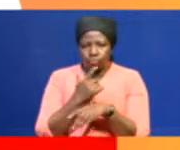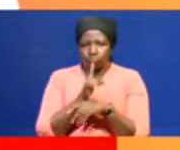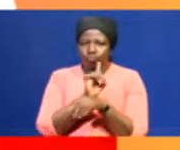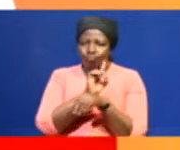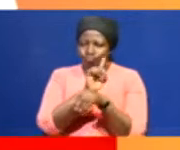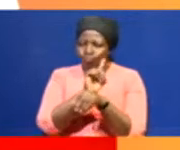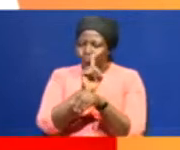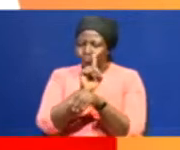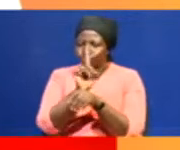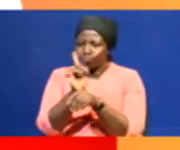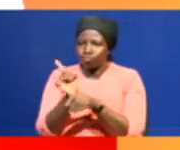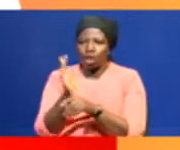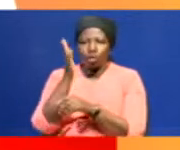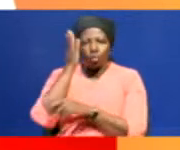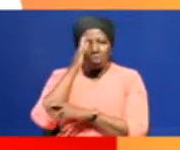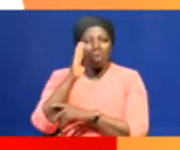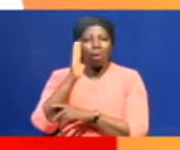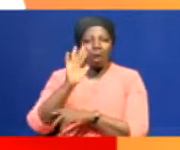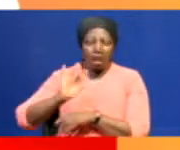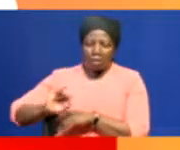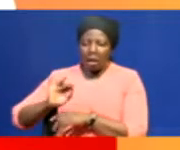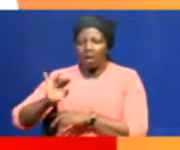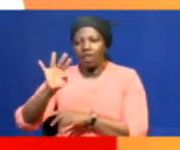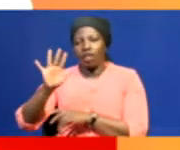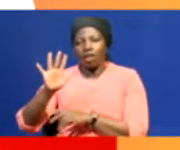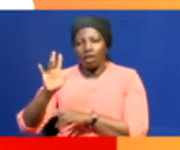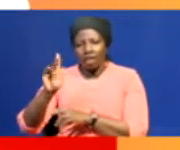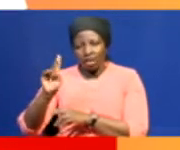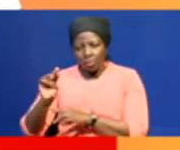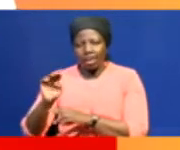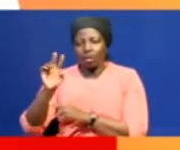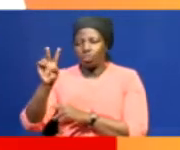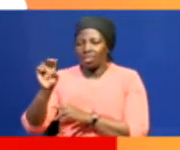nimebakisha kilomita 5, nimebakisha kilomita 100, nimebakisha kilomita 20.